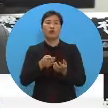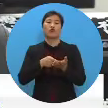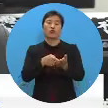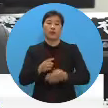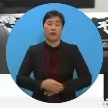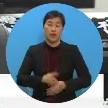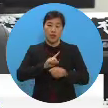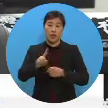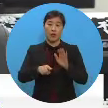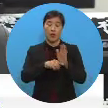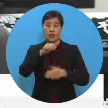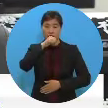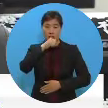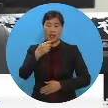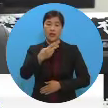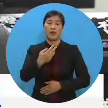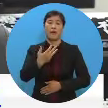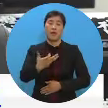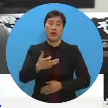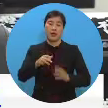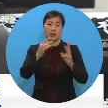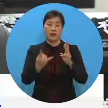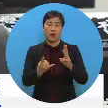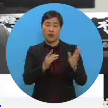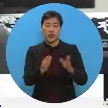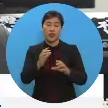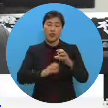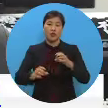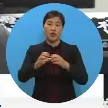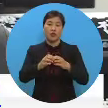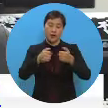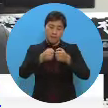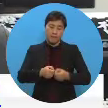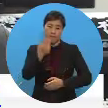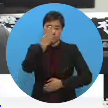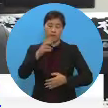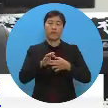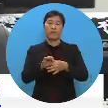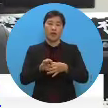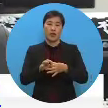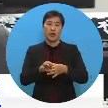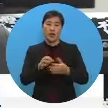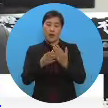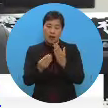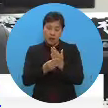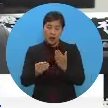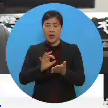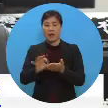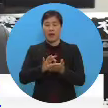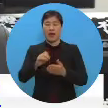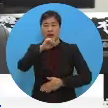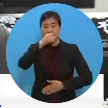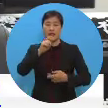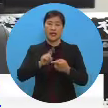마련을 주문하겠습니다. 또한 내년도 본예산과 2018년 제3회 정리추경의 심도 있는 심의를 통해